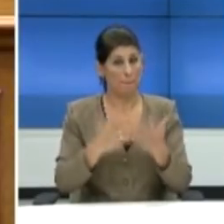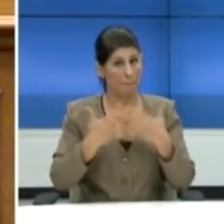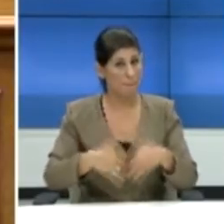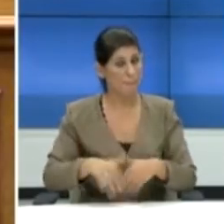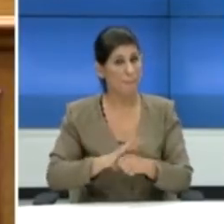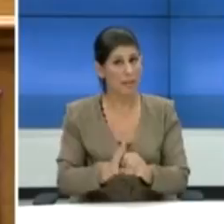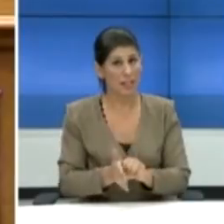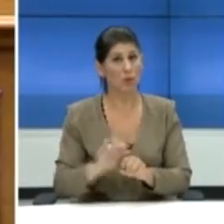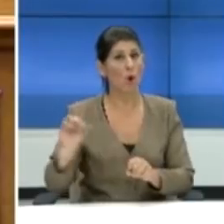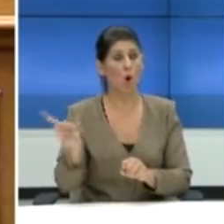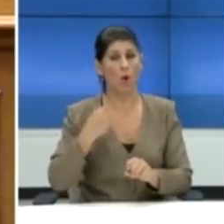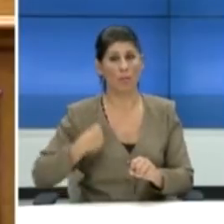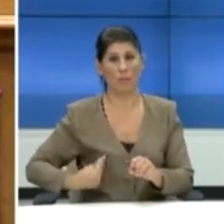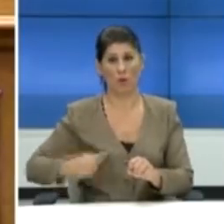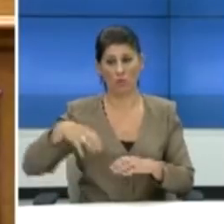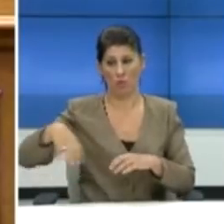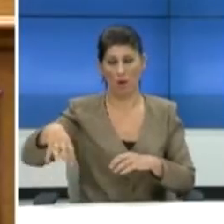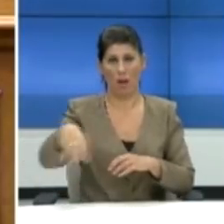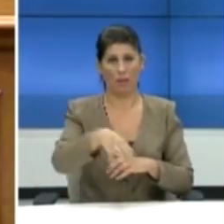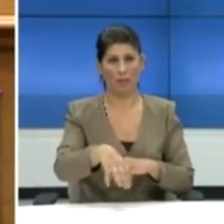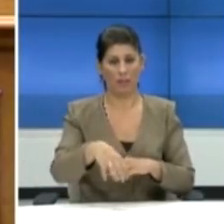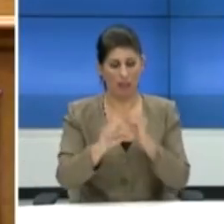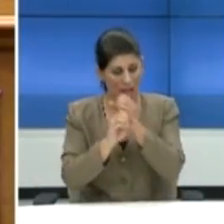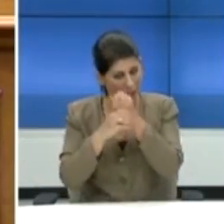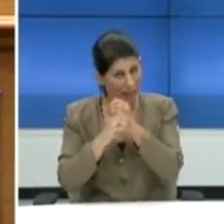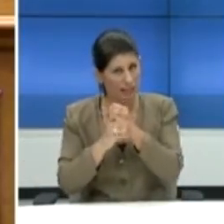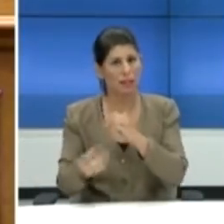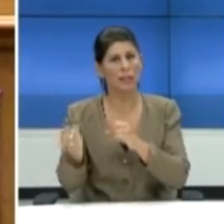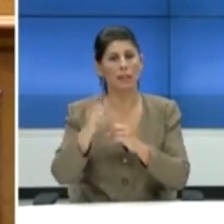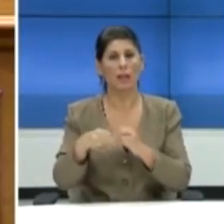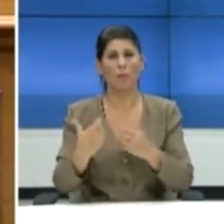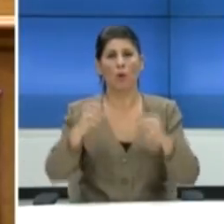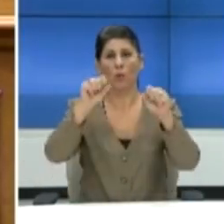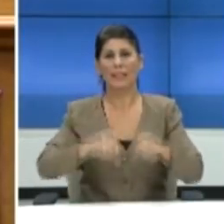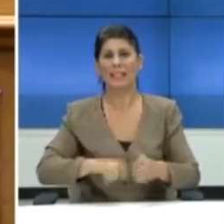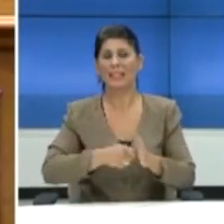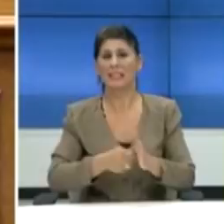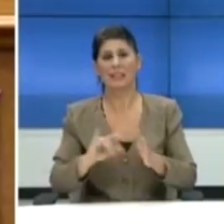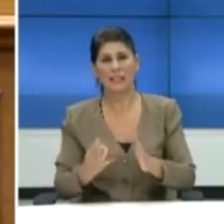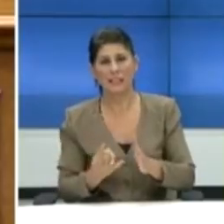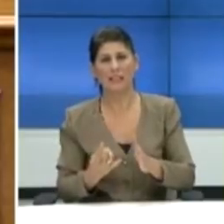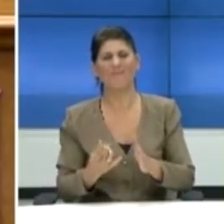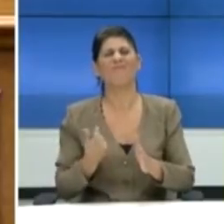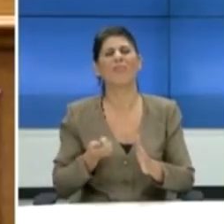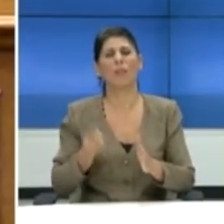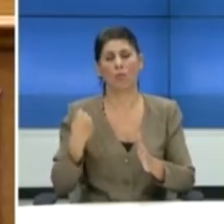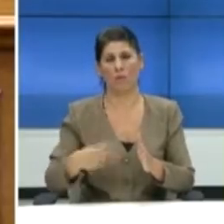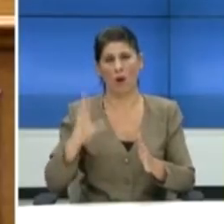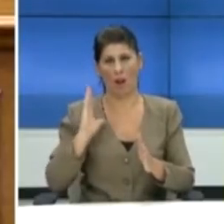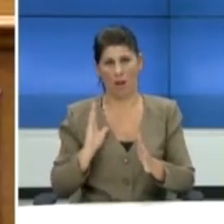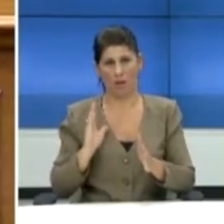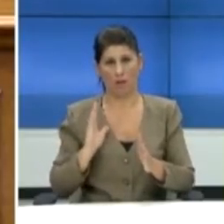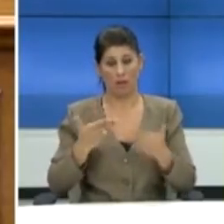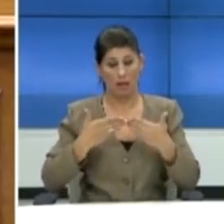επαναλειτουργήσουν πλήρως όλες οι δημόσιες μονάδες, τα εργαστήρια και άλλα που έχουν κλείσει ή υπολειτουργούν. Να